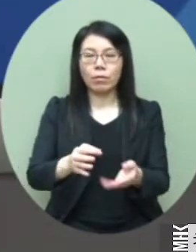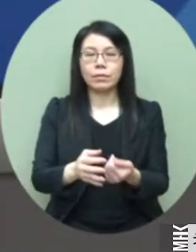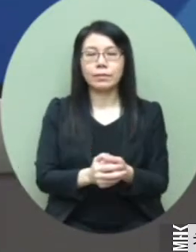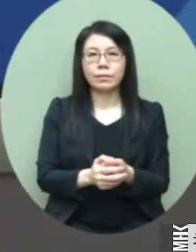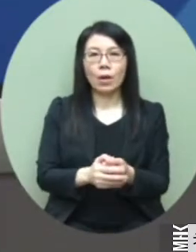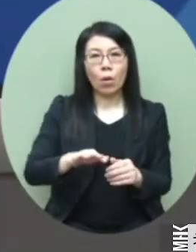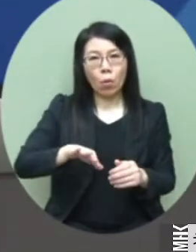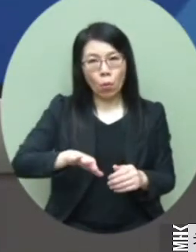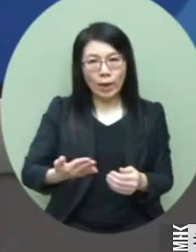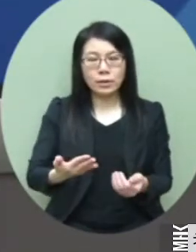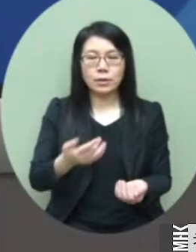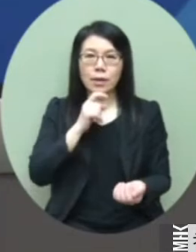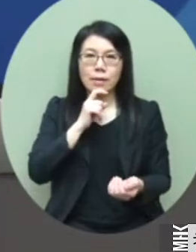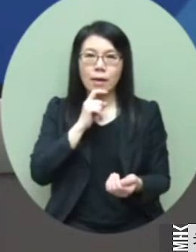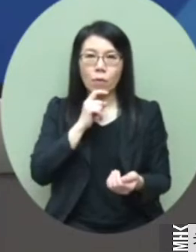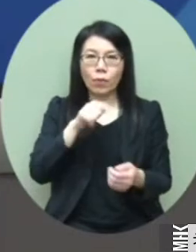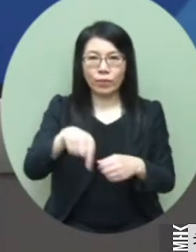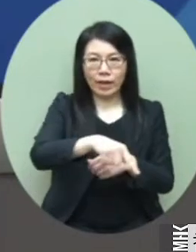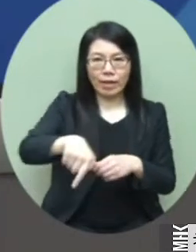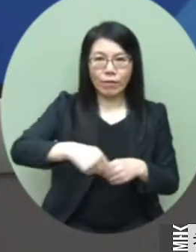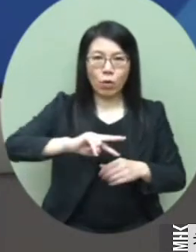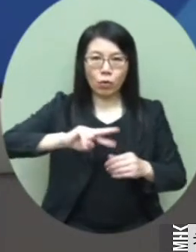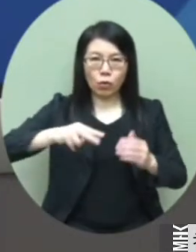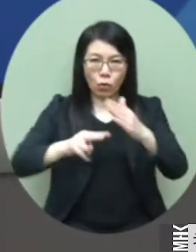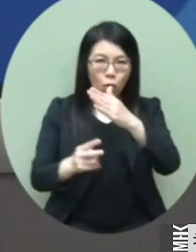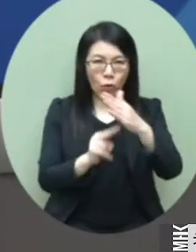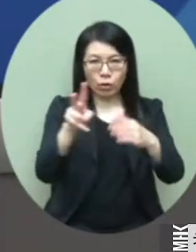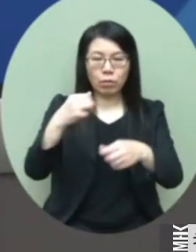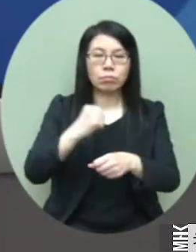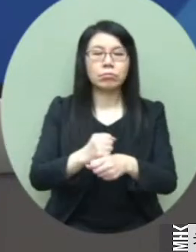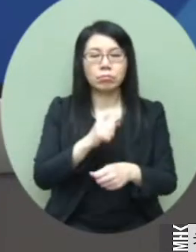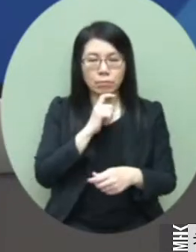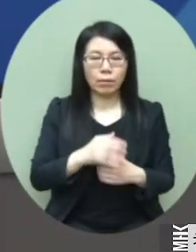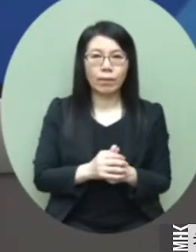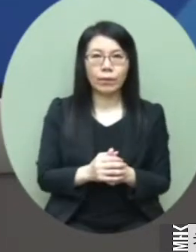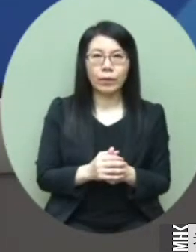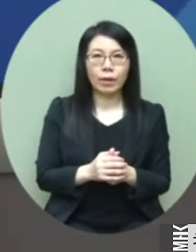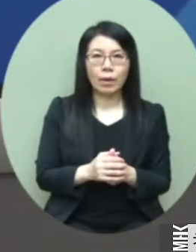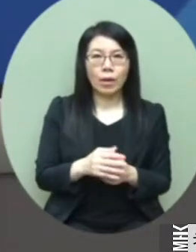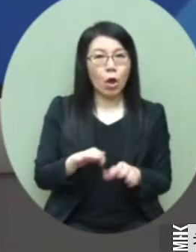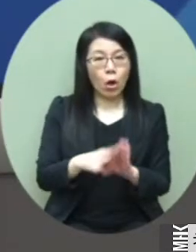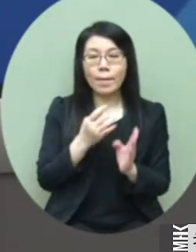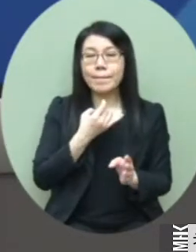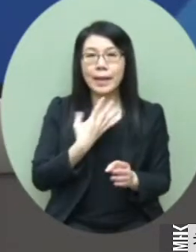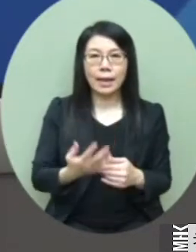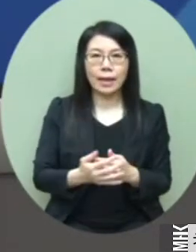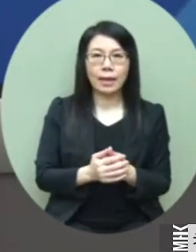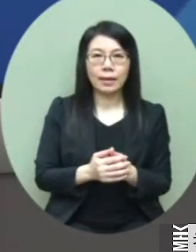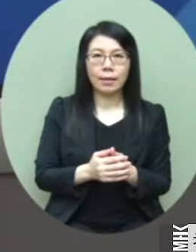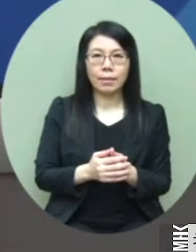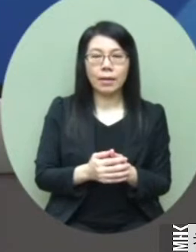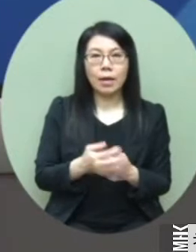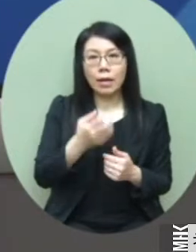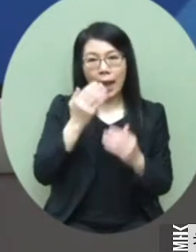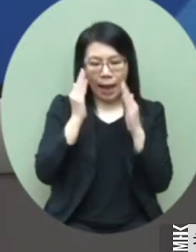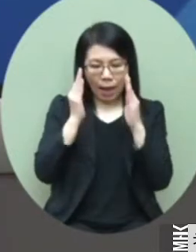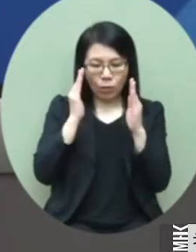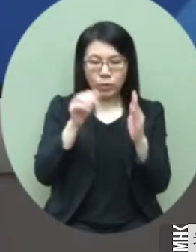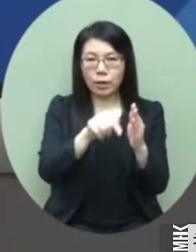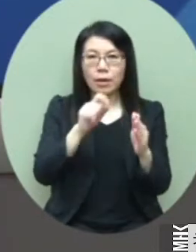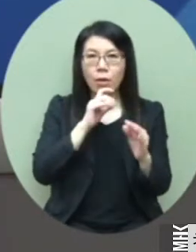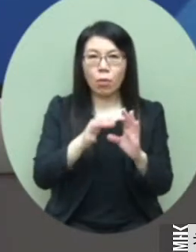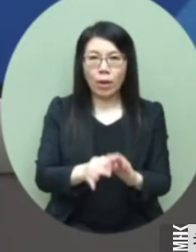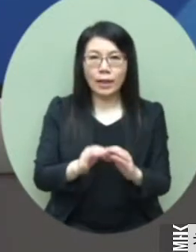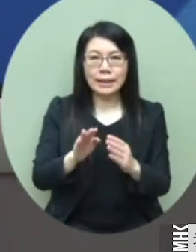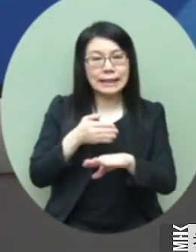或者係進行緊一啲場地嘅改善工程，咁所以咧係未能開放嘅。咁所以請市民咧都留意，我